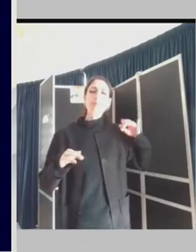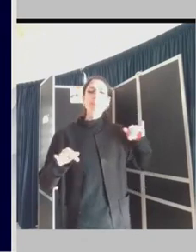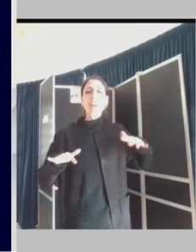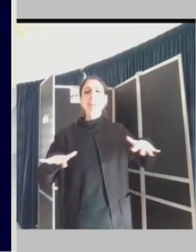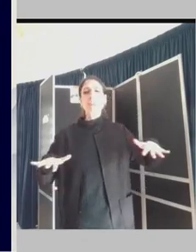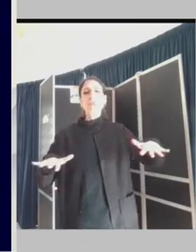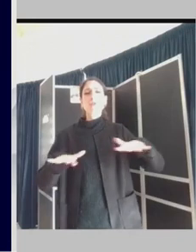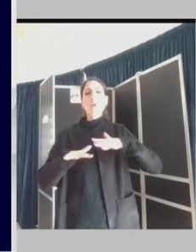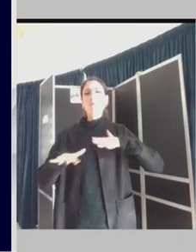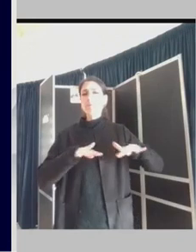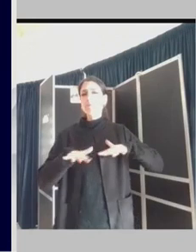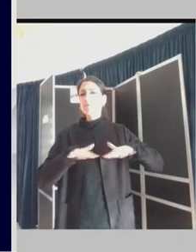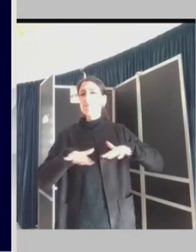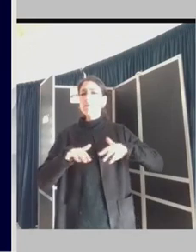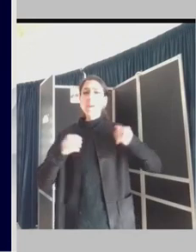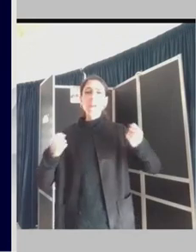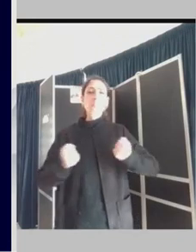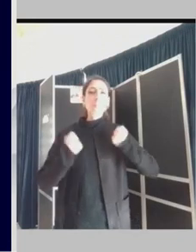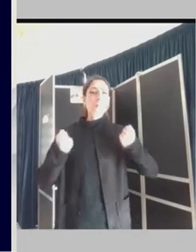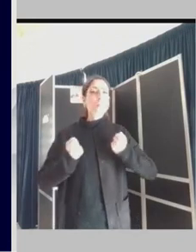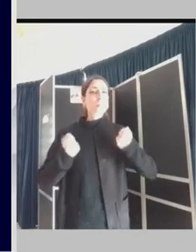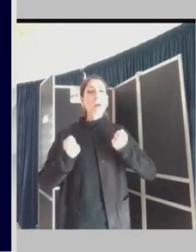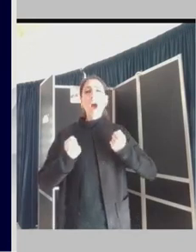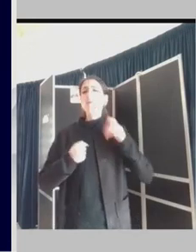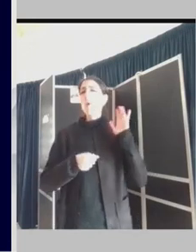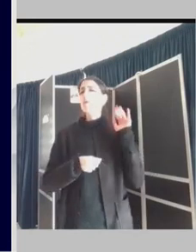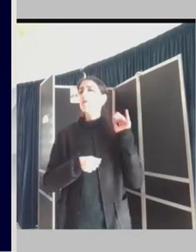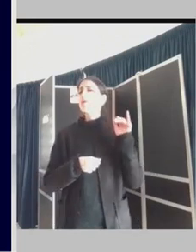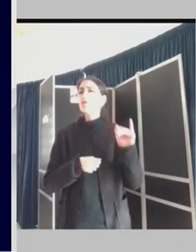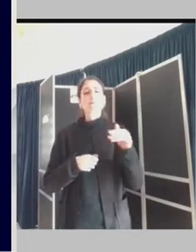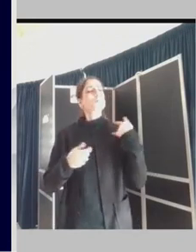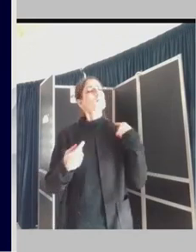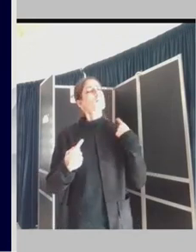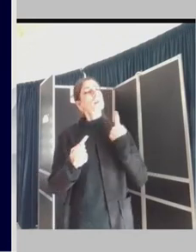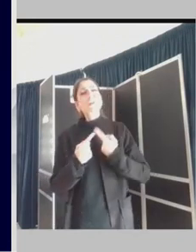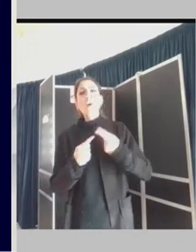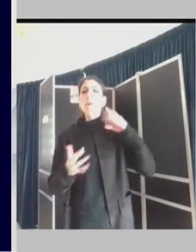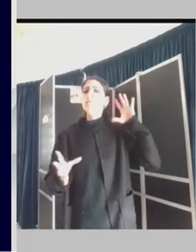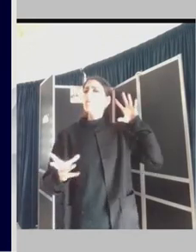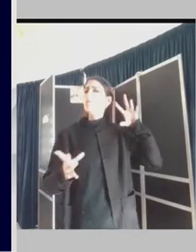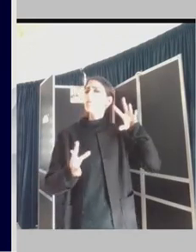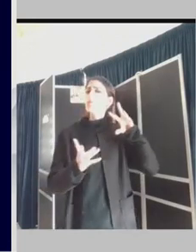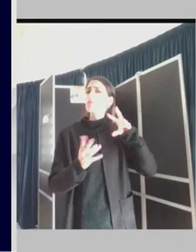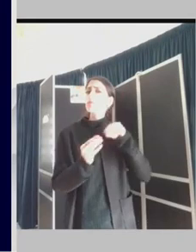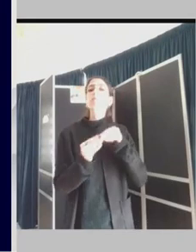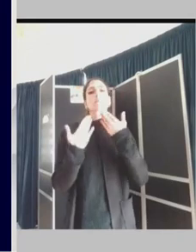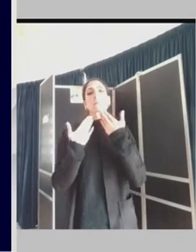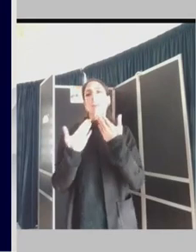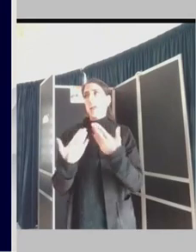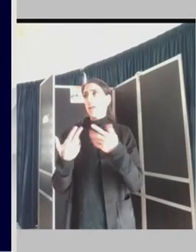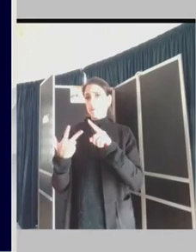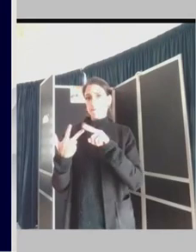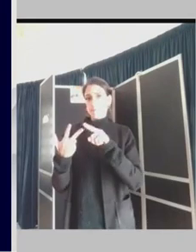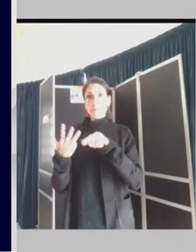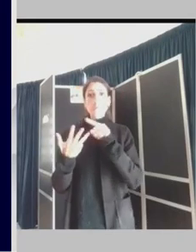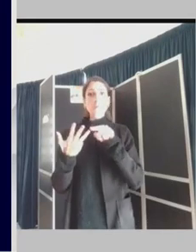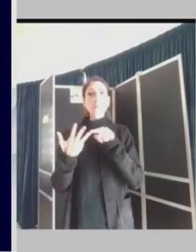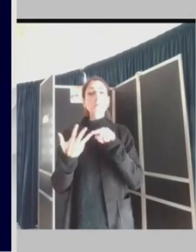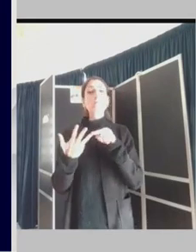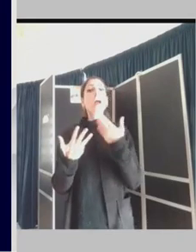non solo nel nostro territorio, fa ogni giorno. E un grazie infine anche